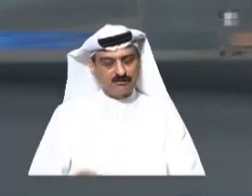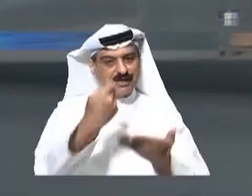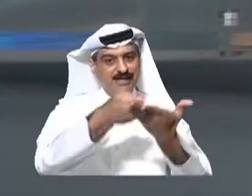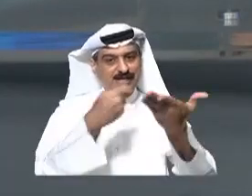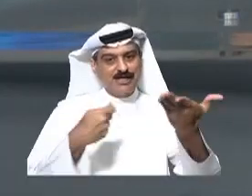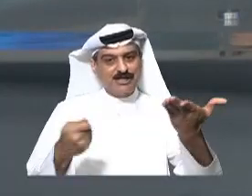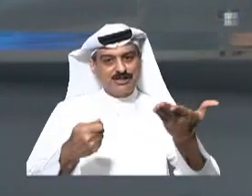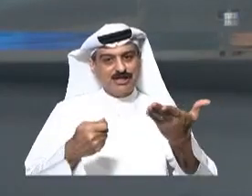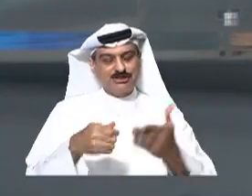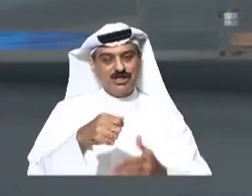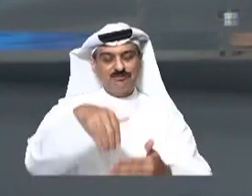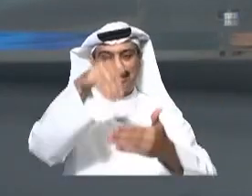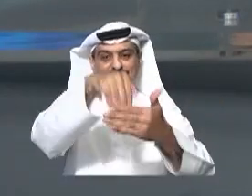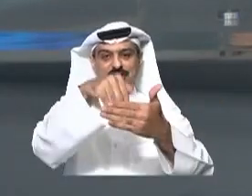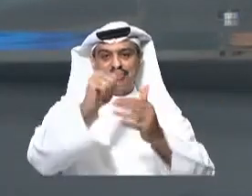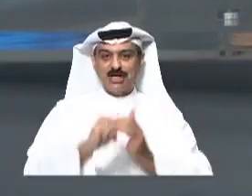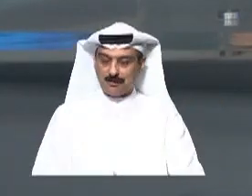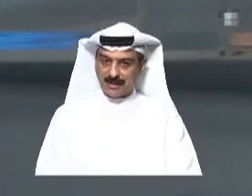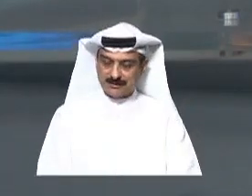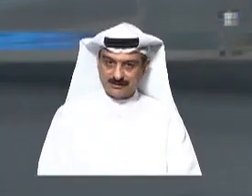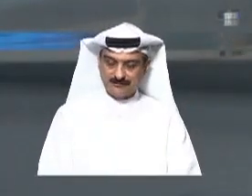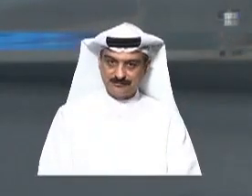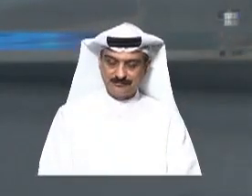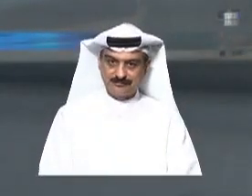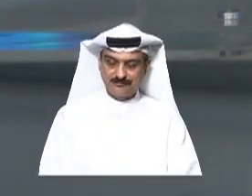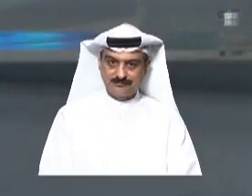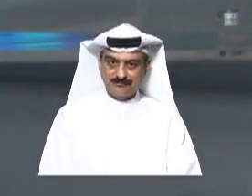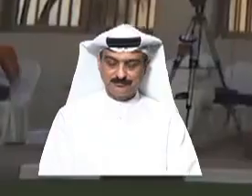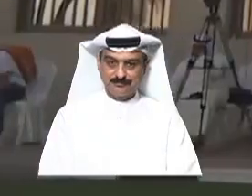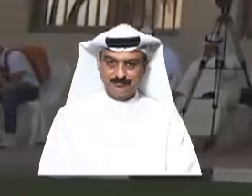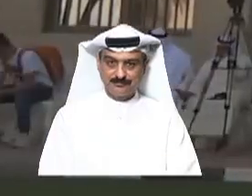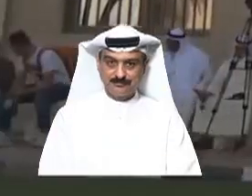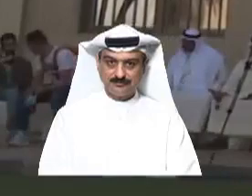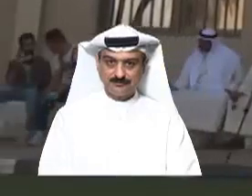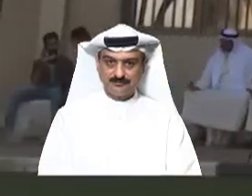المرشحين في إدارة شؤون الانتخابات.